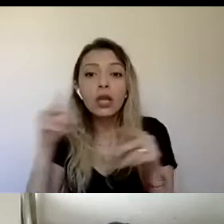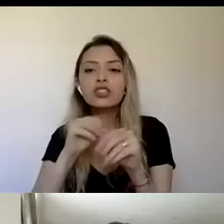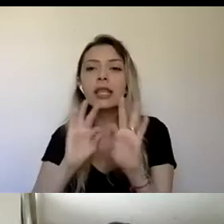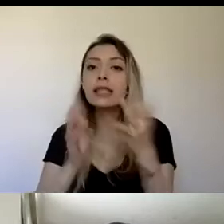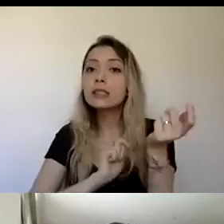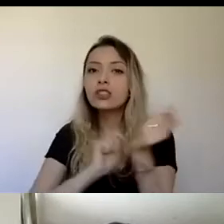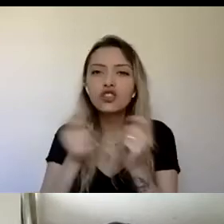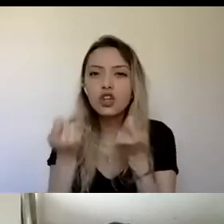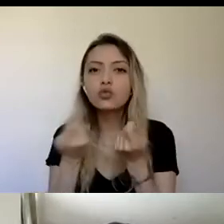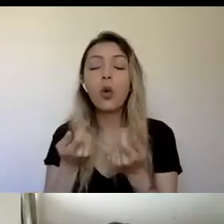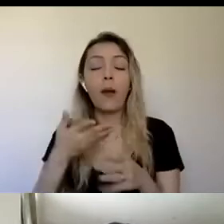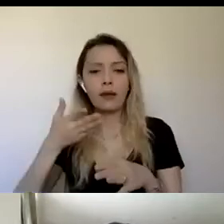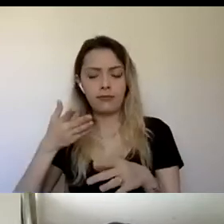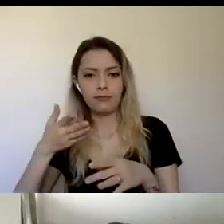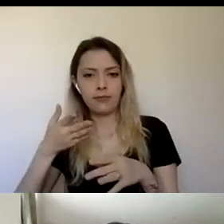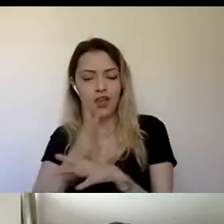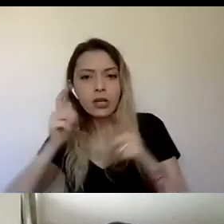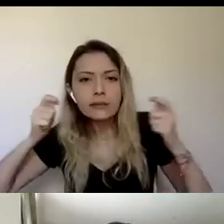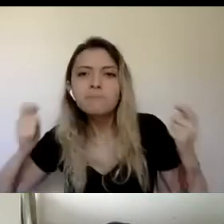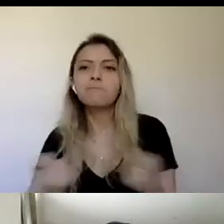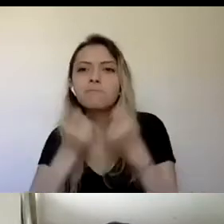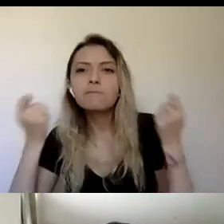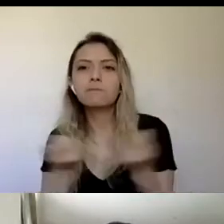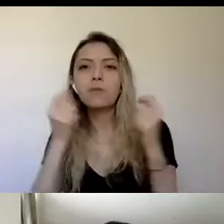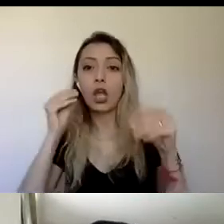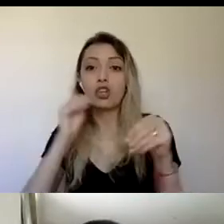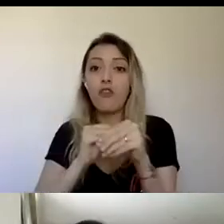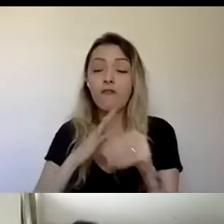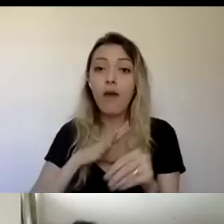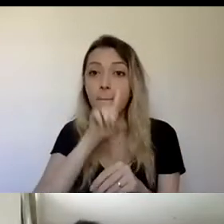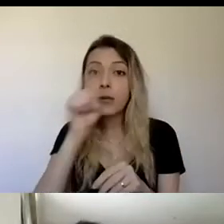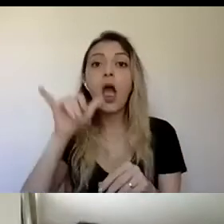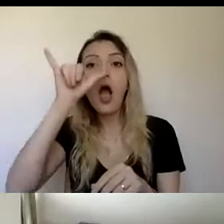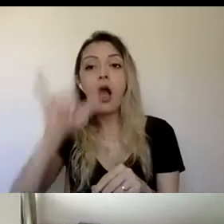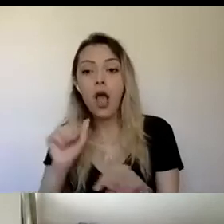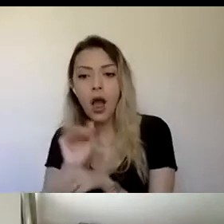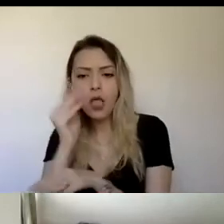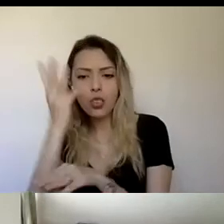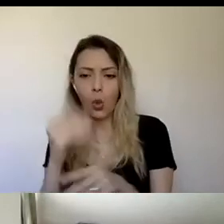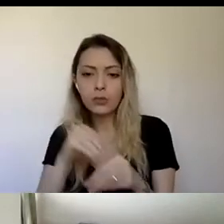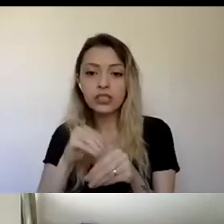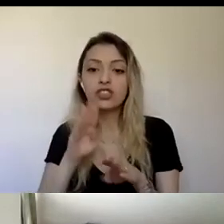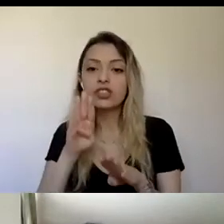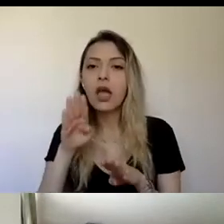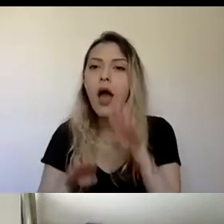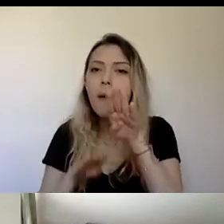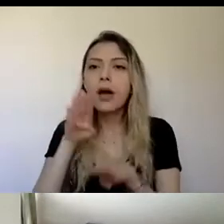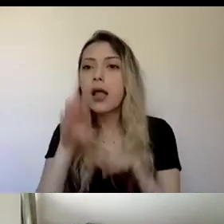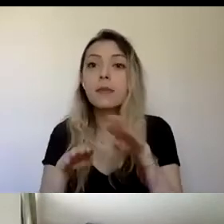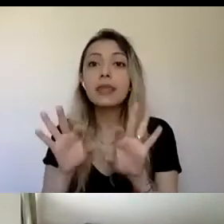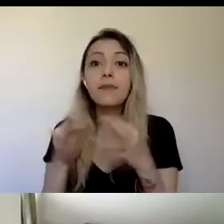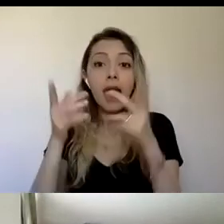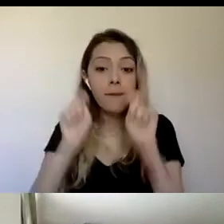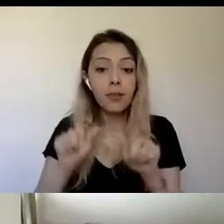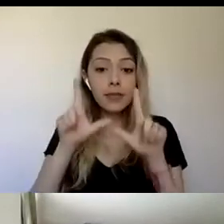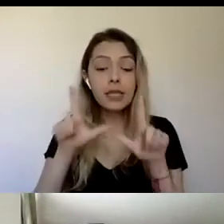Gerekli çaba var mı? Karşımıza çıktı mı bu gerekli çaba? Hakların hayata geçmesi için atılması gereken adımlar nedir diye bakmış